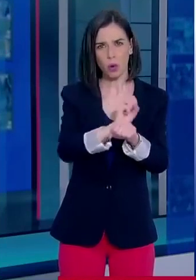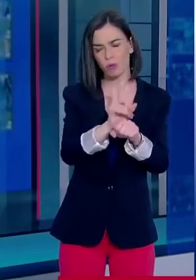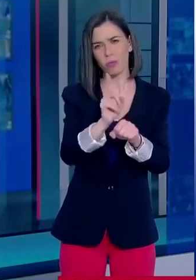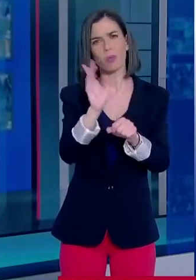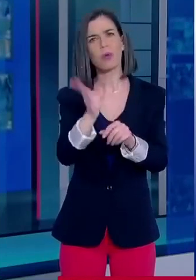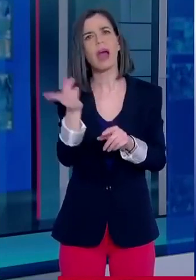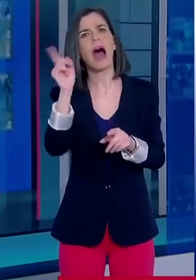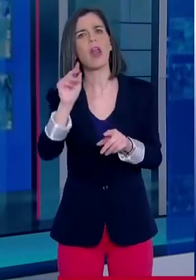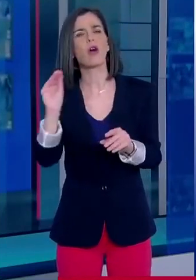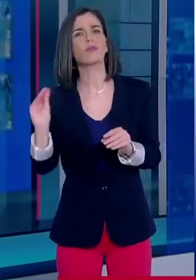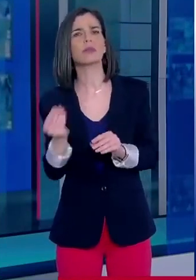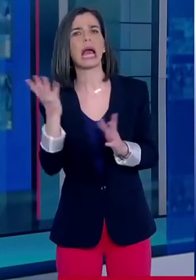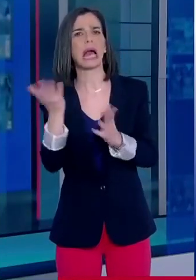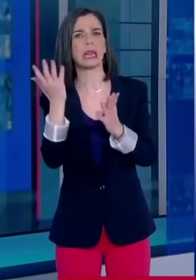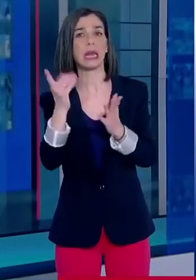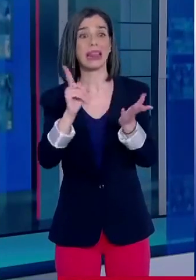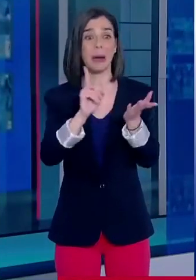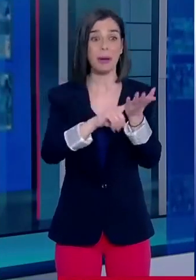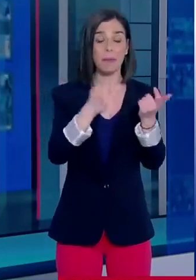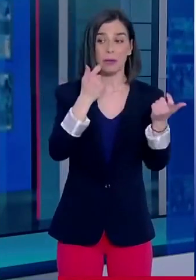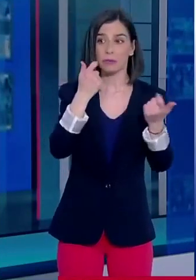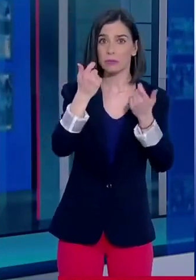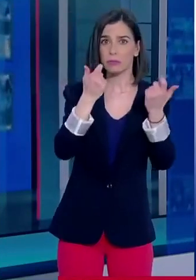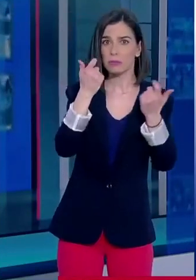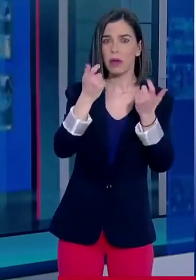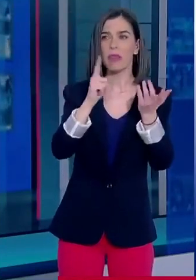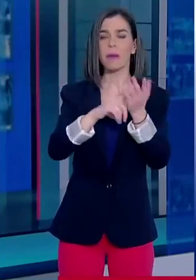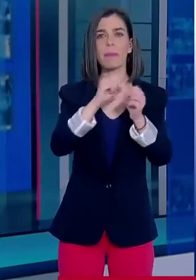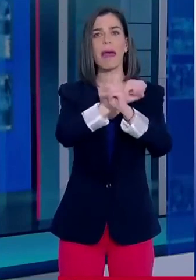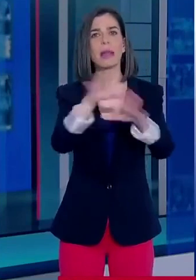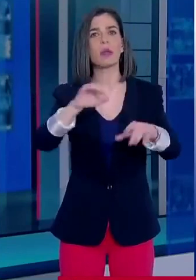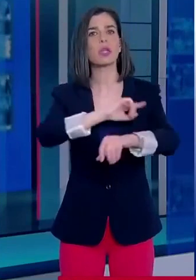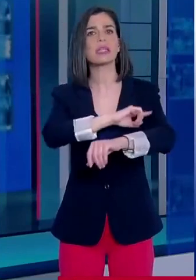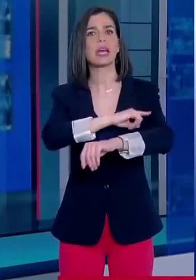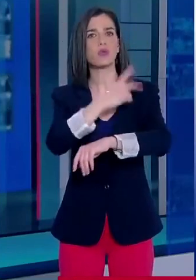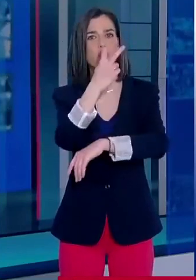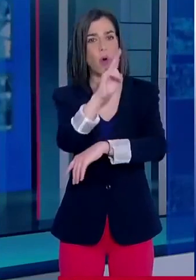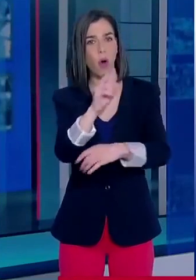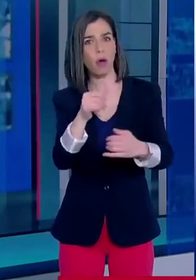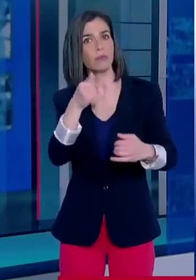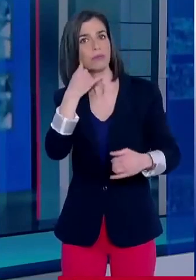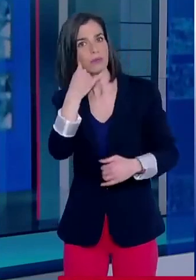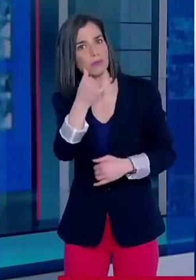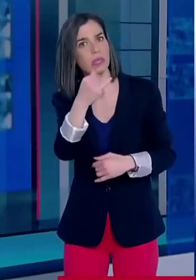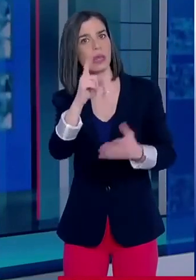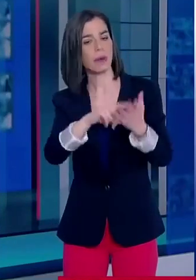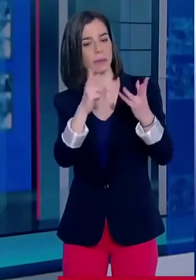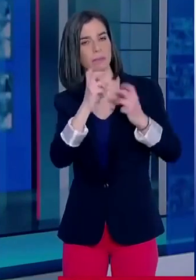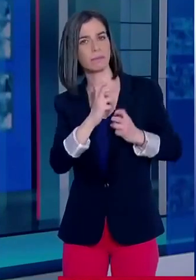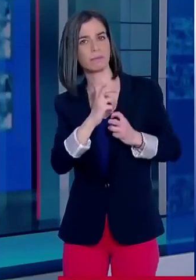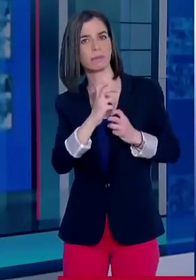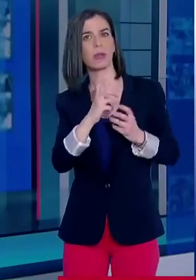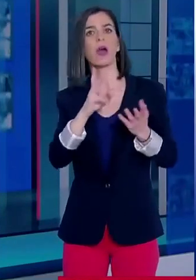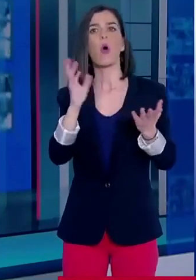Και θα έχουν την επαγρύπνηση ώστε να ενημερώσουν τον γιατρό τους και να τους παρακολουθήσει. Τώρα, να έχει όλος ο πληθυσμός